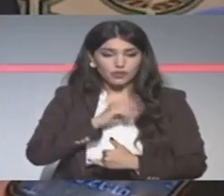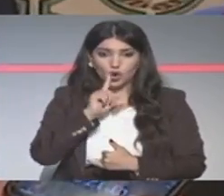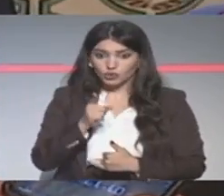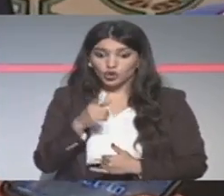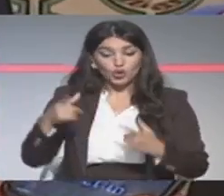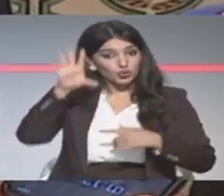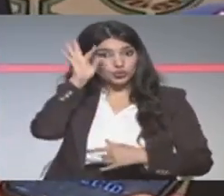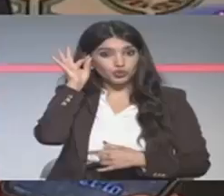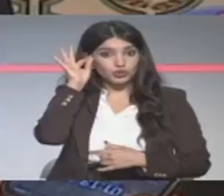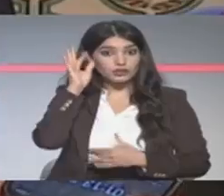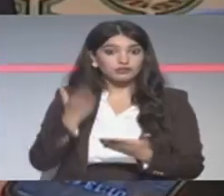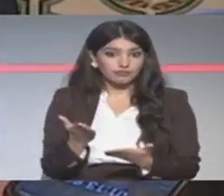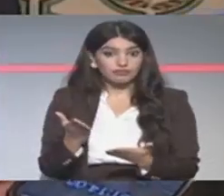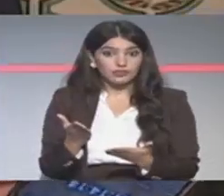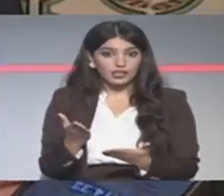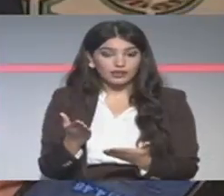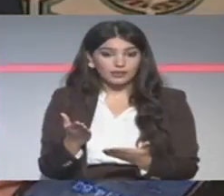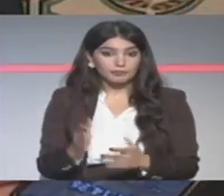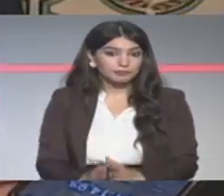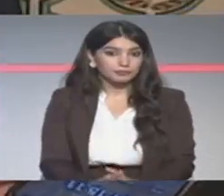دولة تستند إلى مبادئ